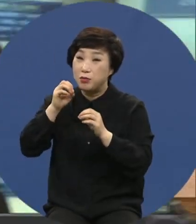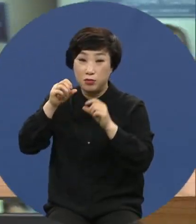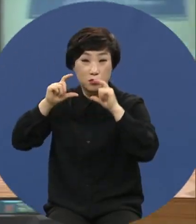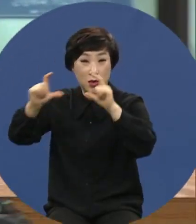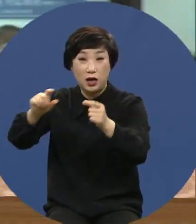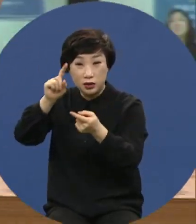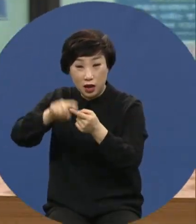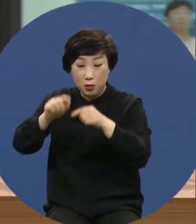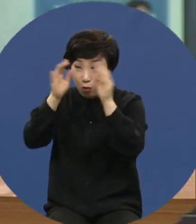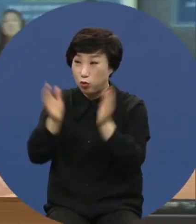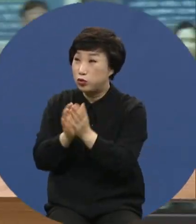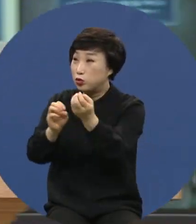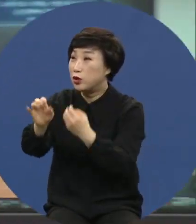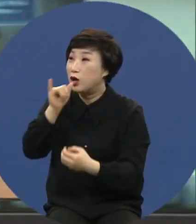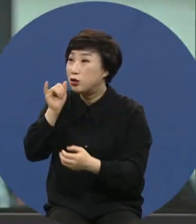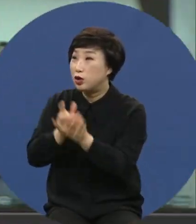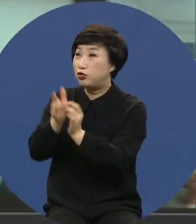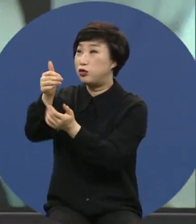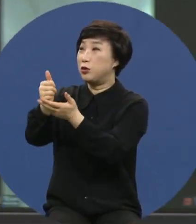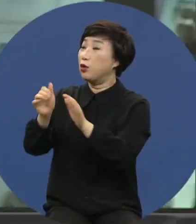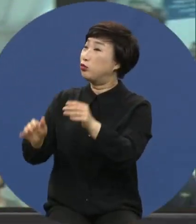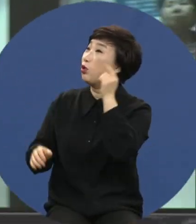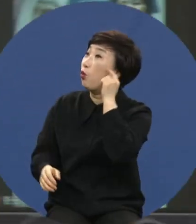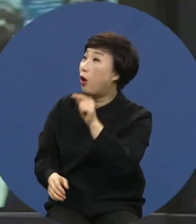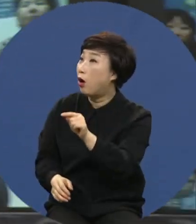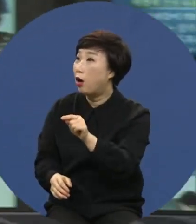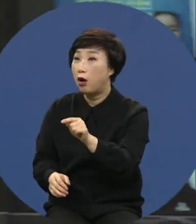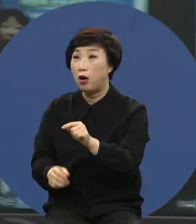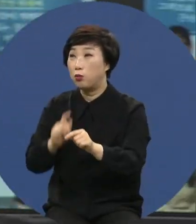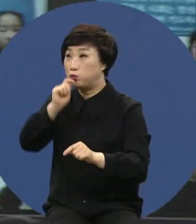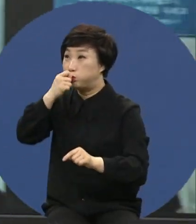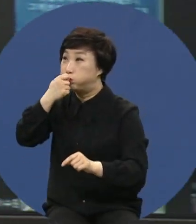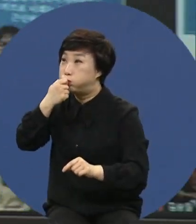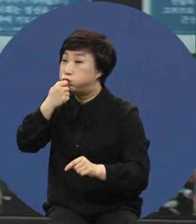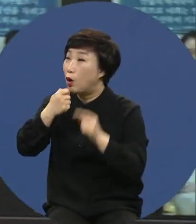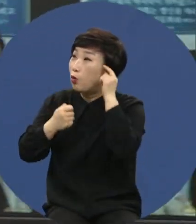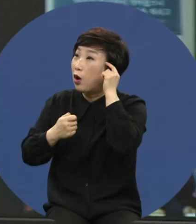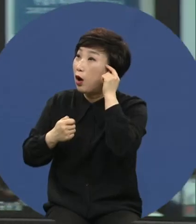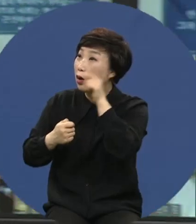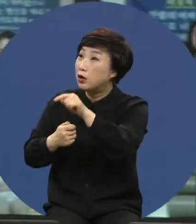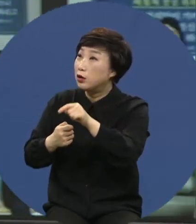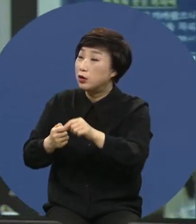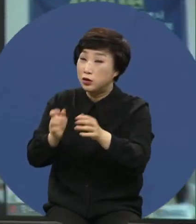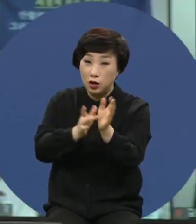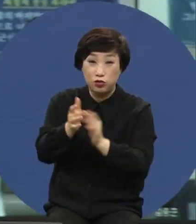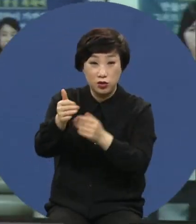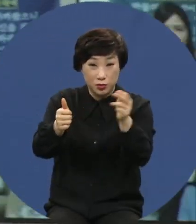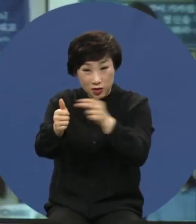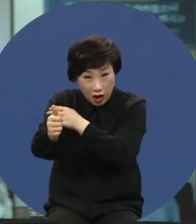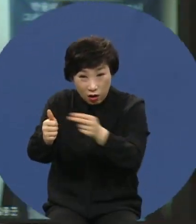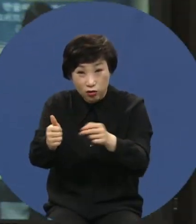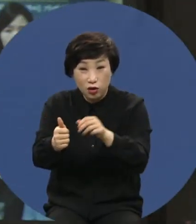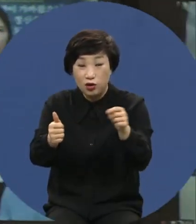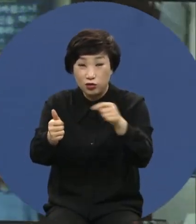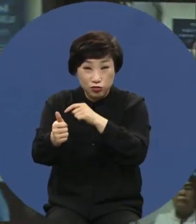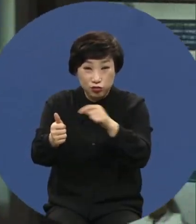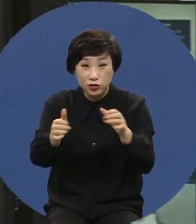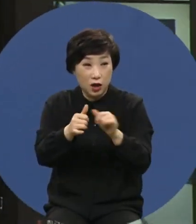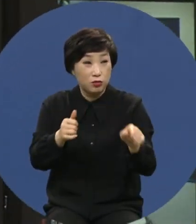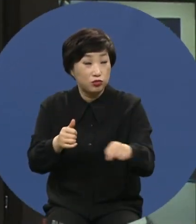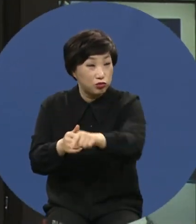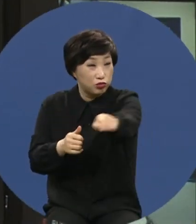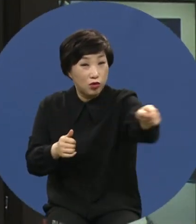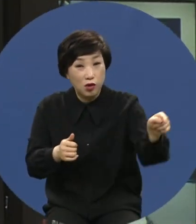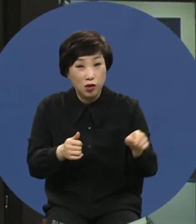그대로 모든 것이 이루어지던 저분이 왜 입을 함봉하고 자기를 때리고 죽이는 자들에게 아무 말